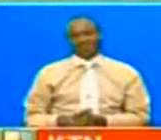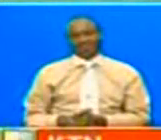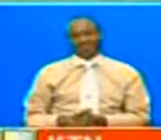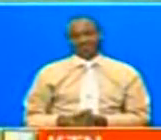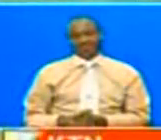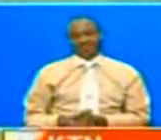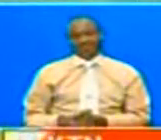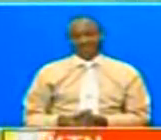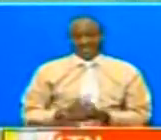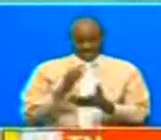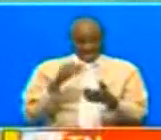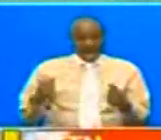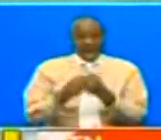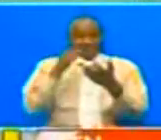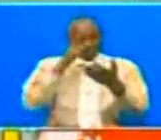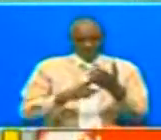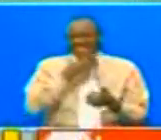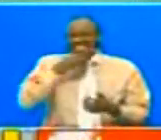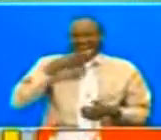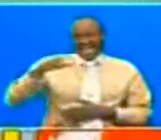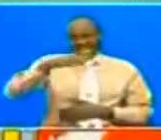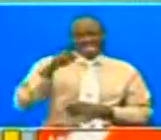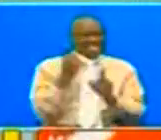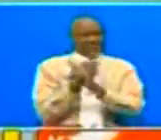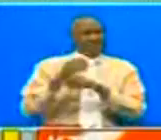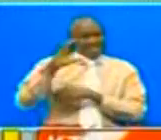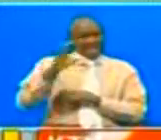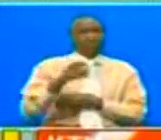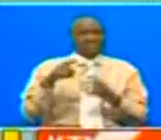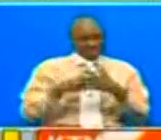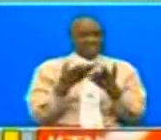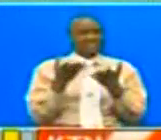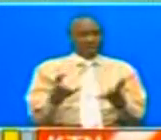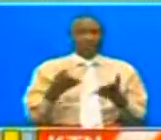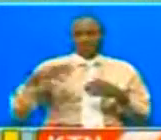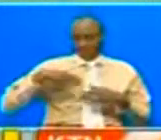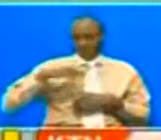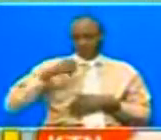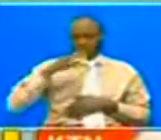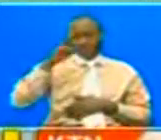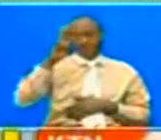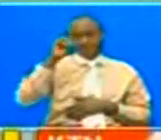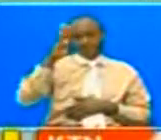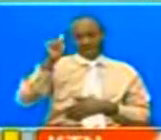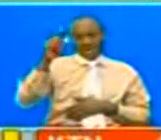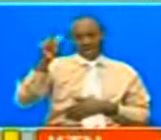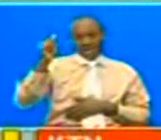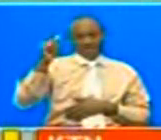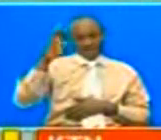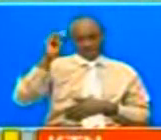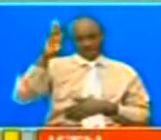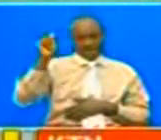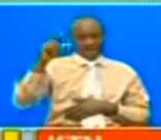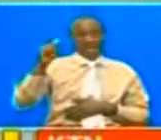Mtazamaji, huku kame ukishuhudiwa katika baadhi ya kaunti humu nchini, wenyeji katika eneo la Mbalambala lililoko kando mwa